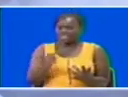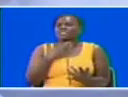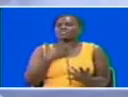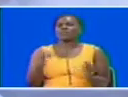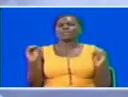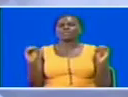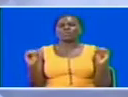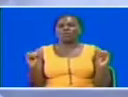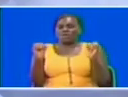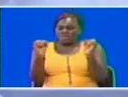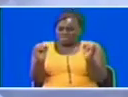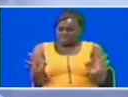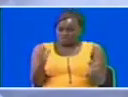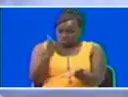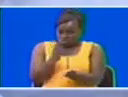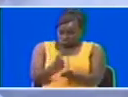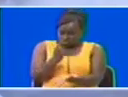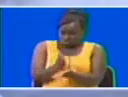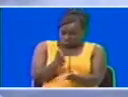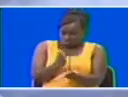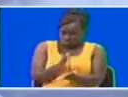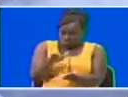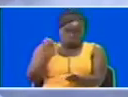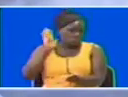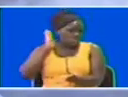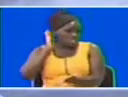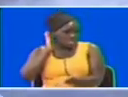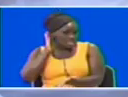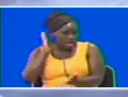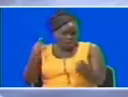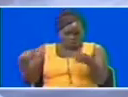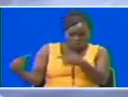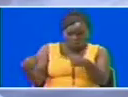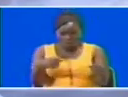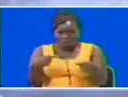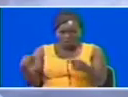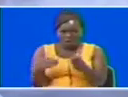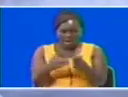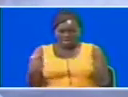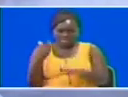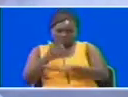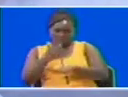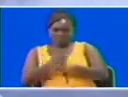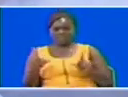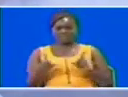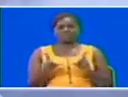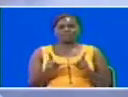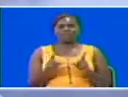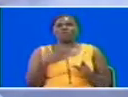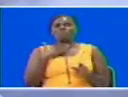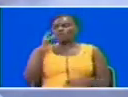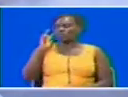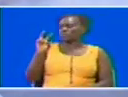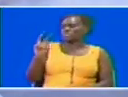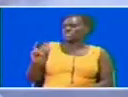justice. Ikiwa kweli mumeamua kwamba mnapigana vita dhidi ya veti bandia, tungependa kuona